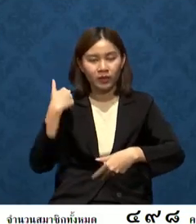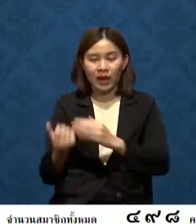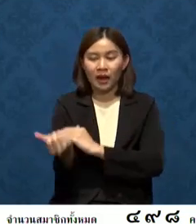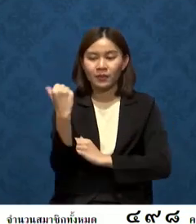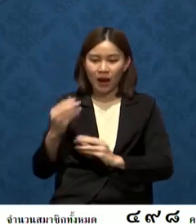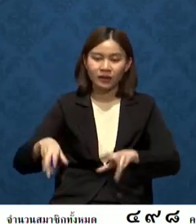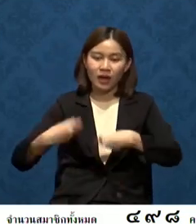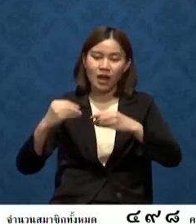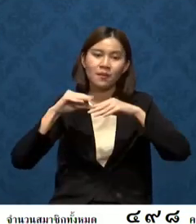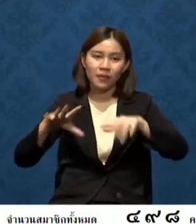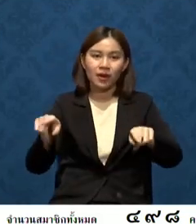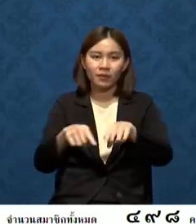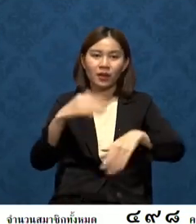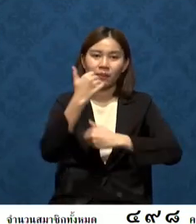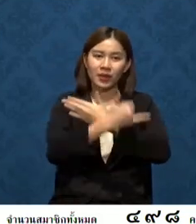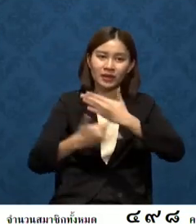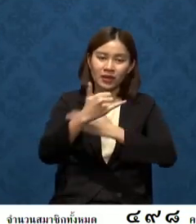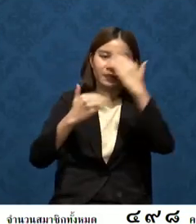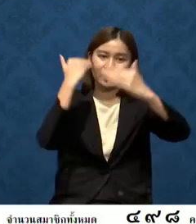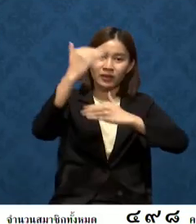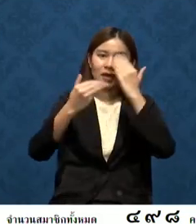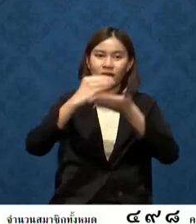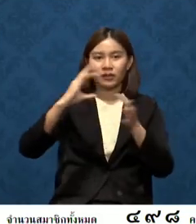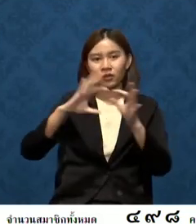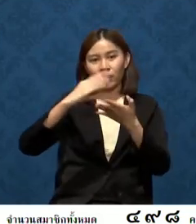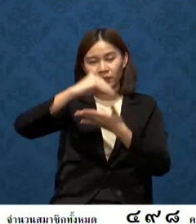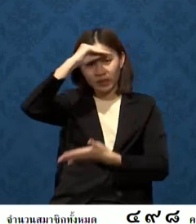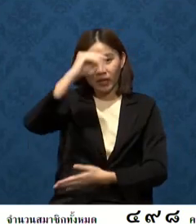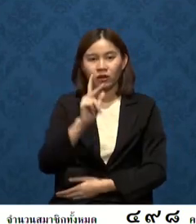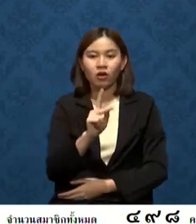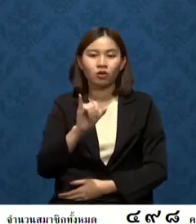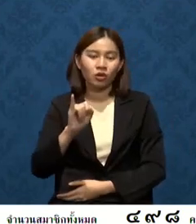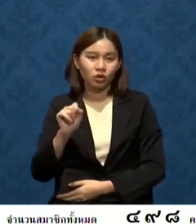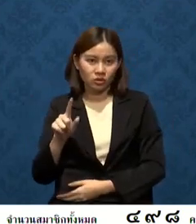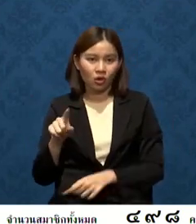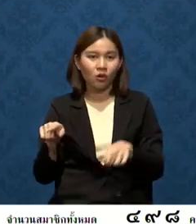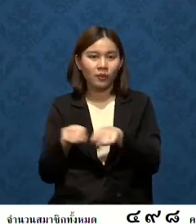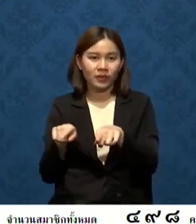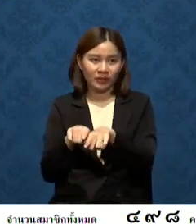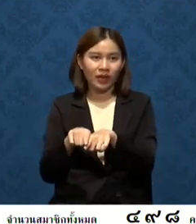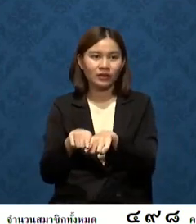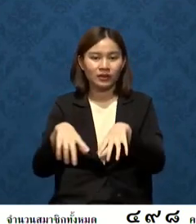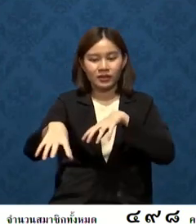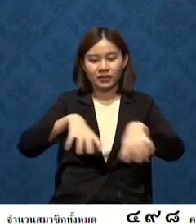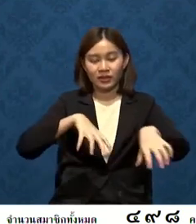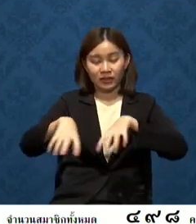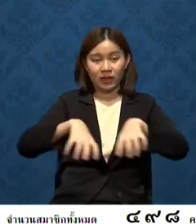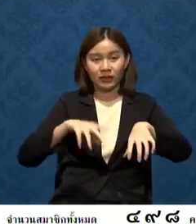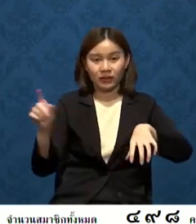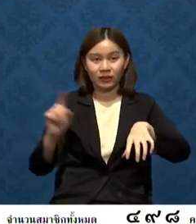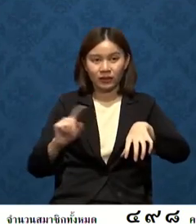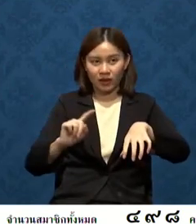ไปเหมือนประเทศที่เจริญแล้วเรื่องการศึกษากยศก็เป็นอีกรูปแบบหนึ่งที่เป็นการจัดองค์กรแบบ